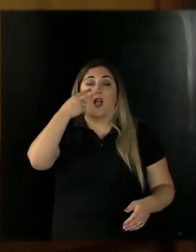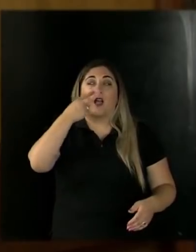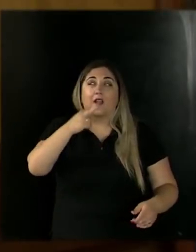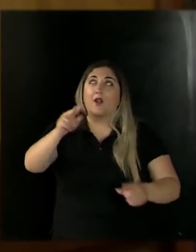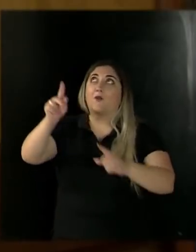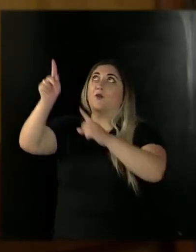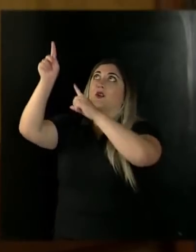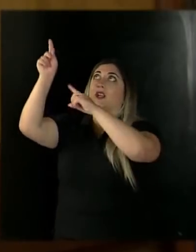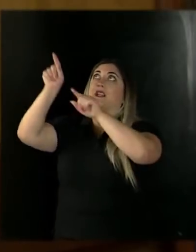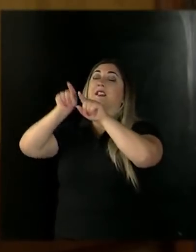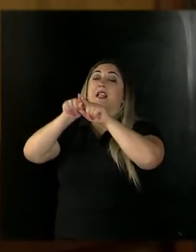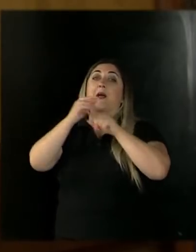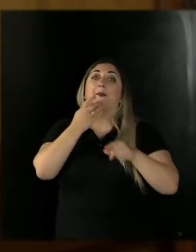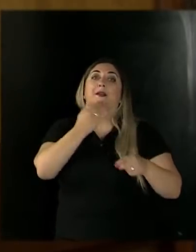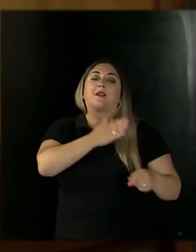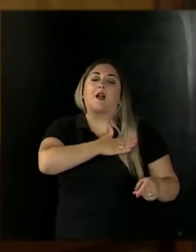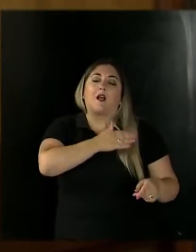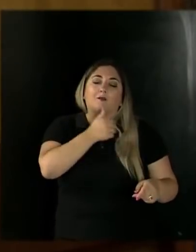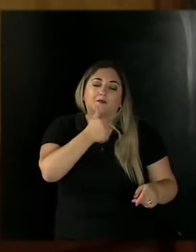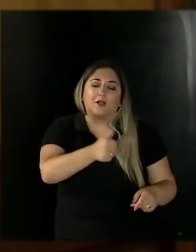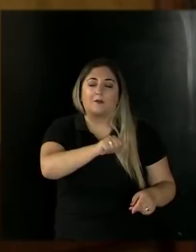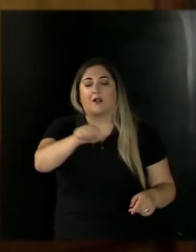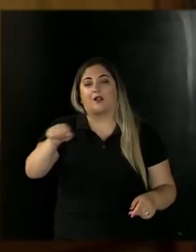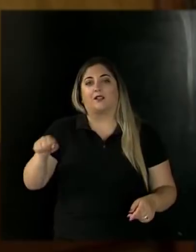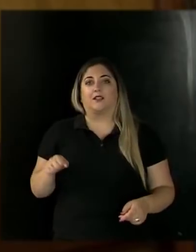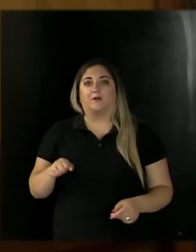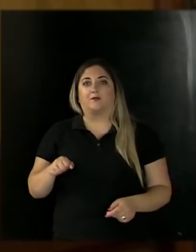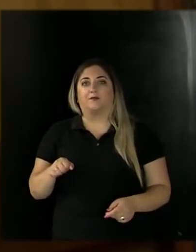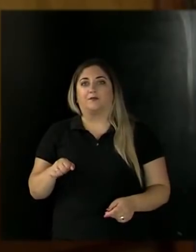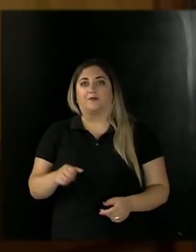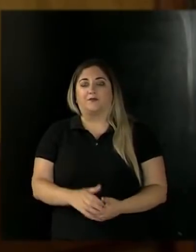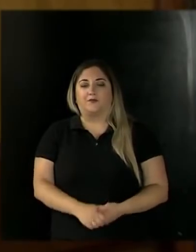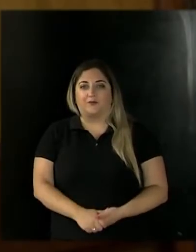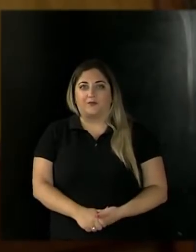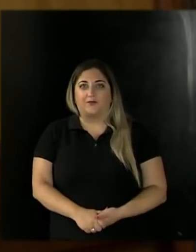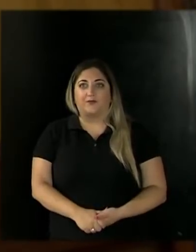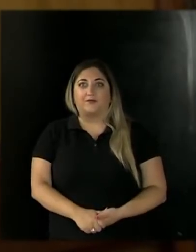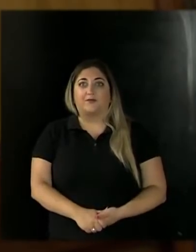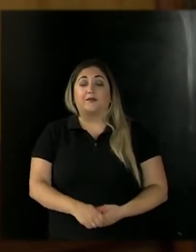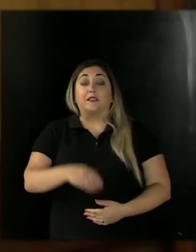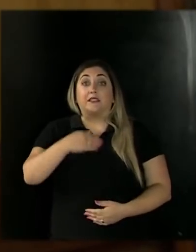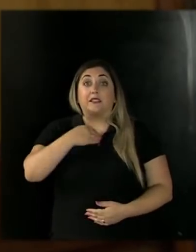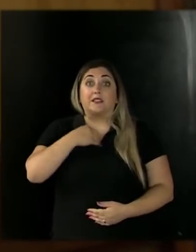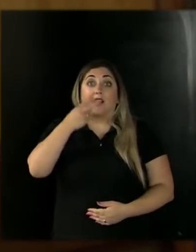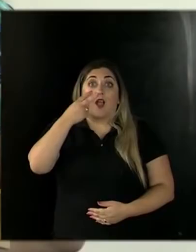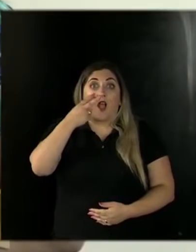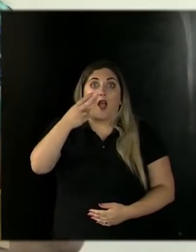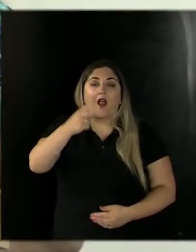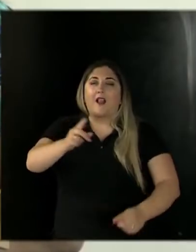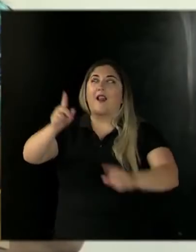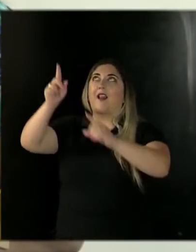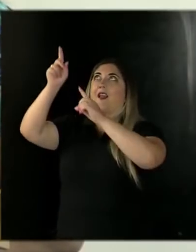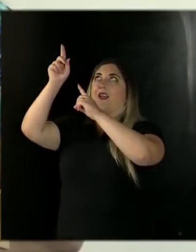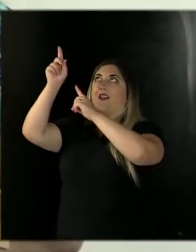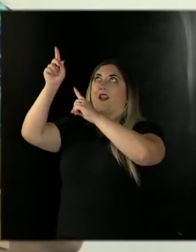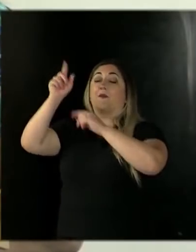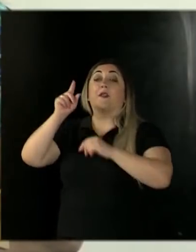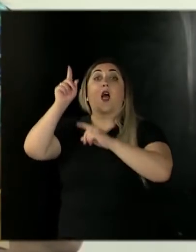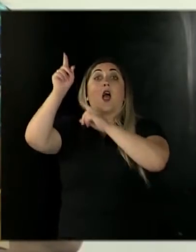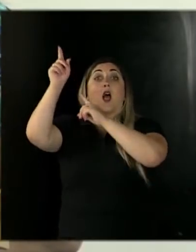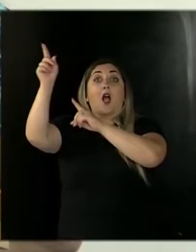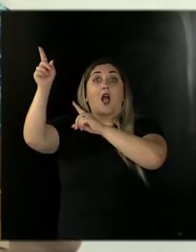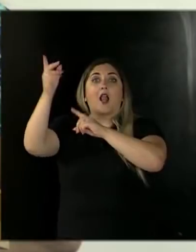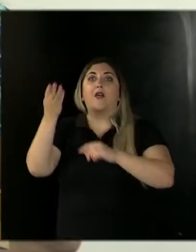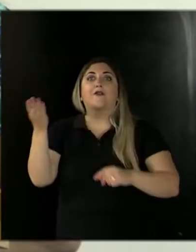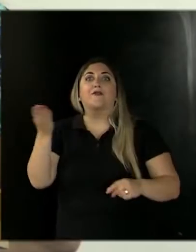lejn il-Mulej sa ma jkollu ħnina minna. Lejk nerfa' għajnejja, int li